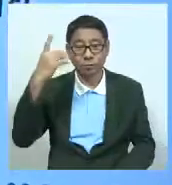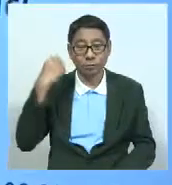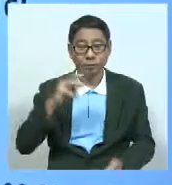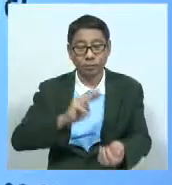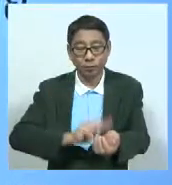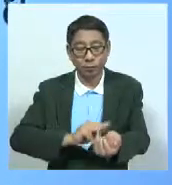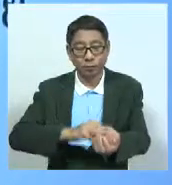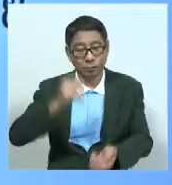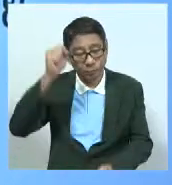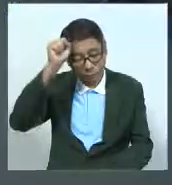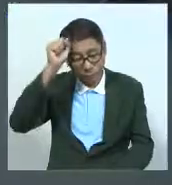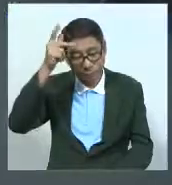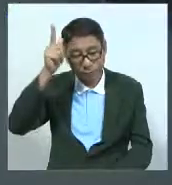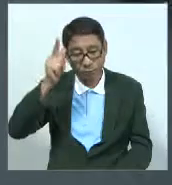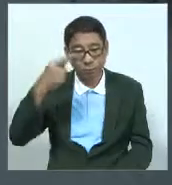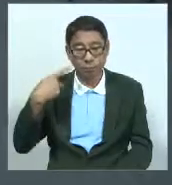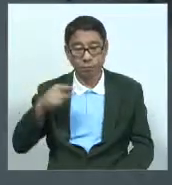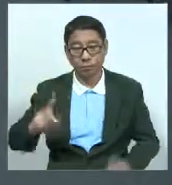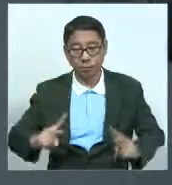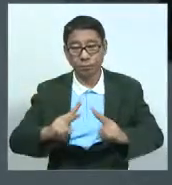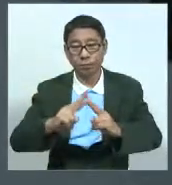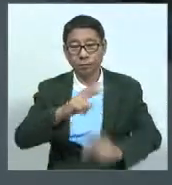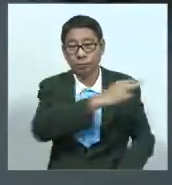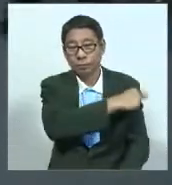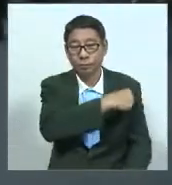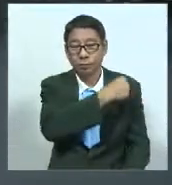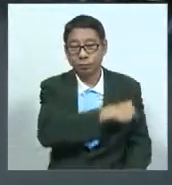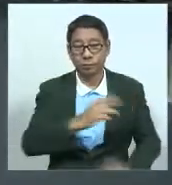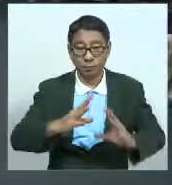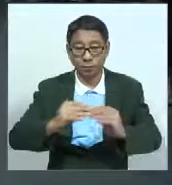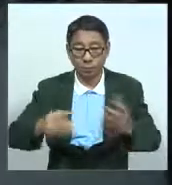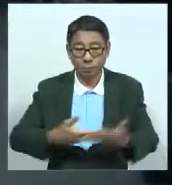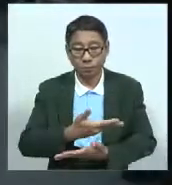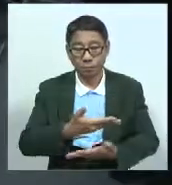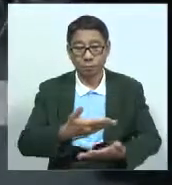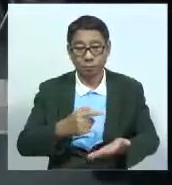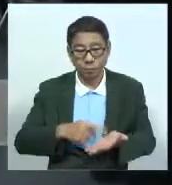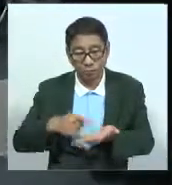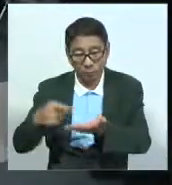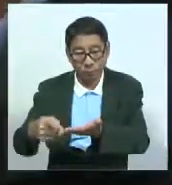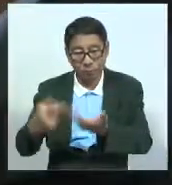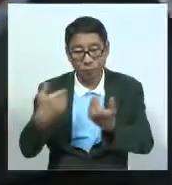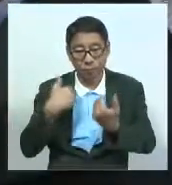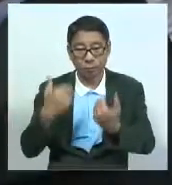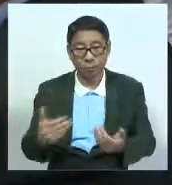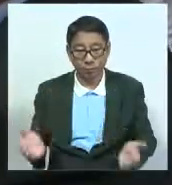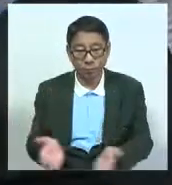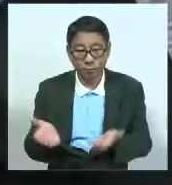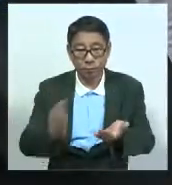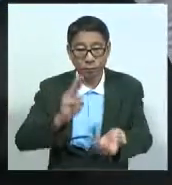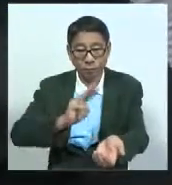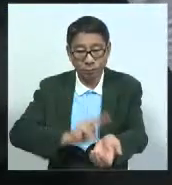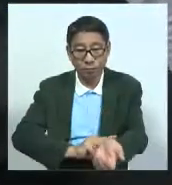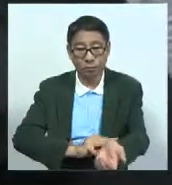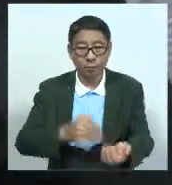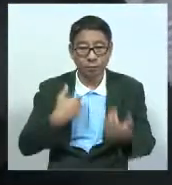ันนี้เองนายแพทย์สุขุมกัญจนพิมายปลัดกระทรวงสาธารณสุขเปิดการประชุมปรึกษาหารือการขับเคลื่อนนโยบายทางการแพ